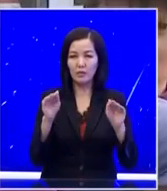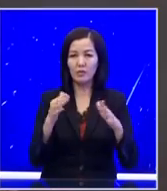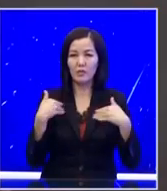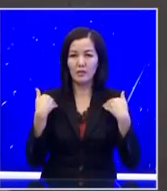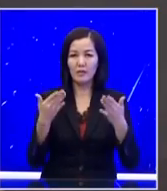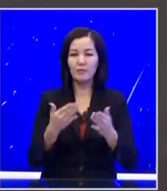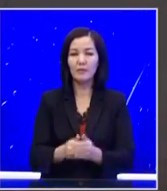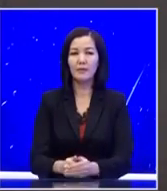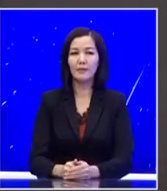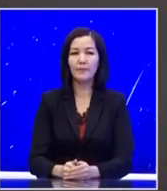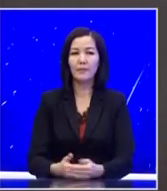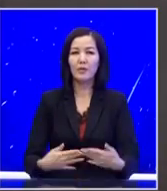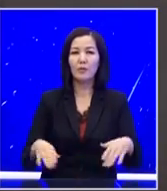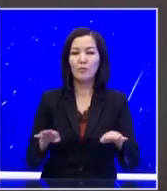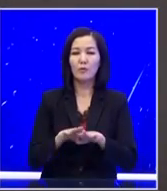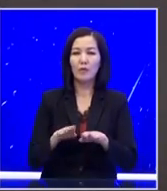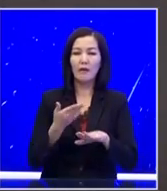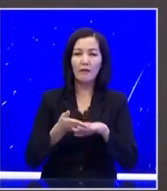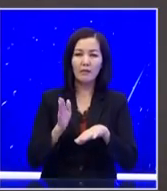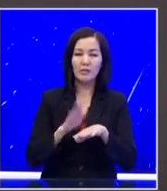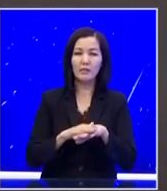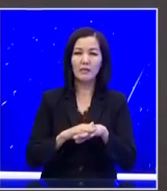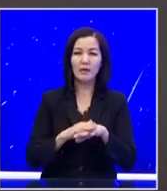болсын. Бұндай қиыншылықта бәріміздің басымыздан